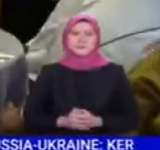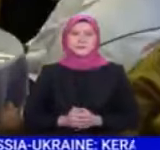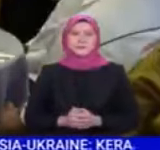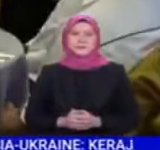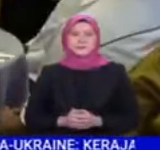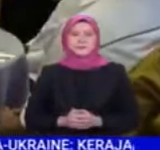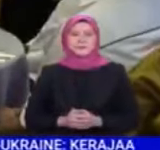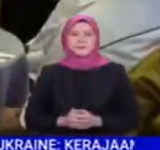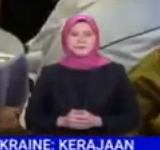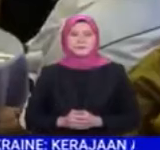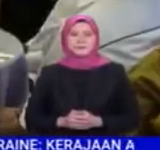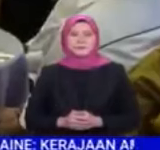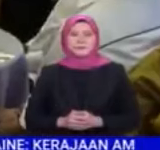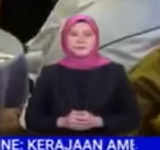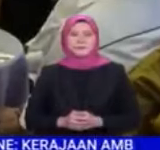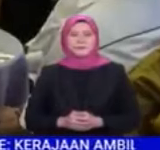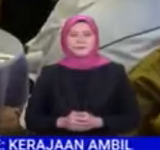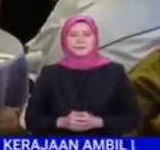hai hai